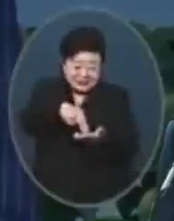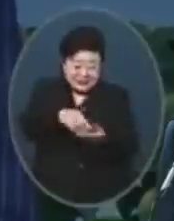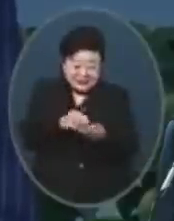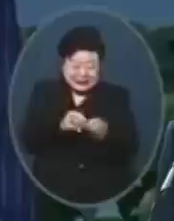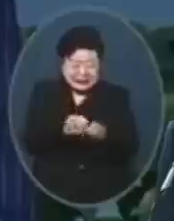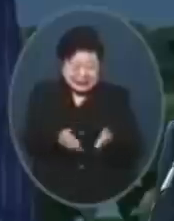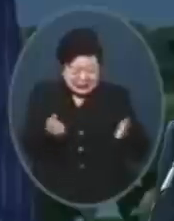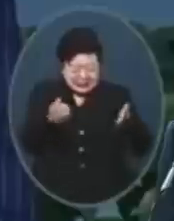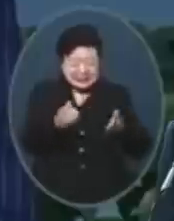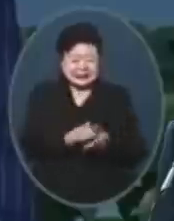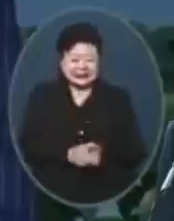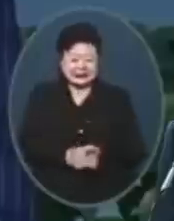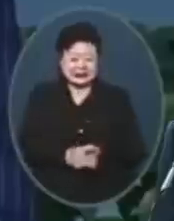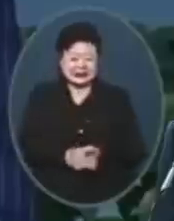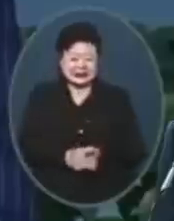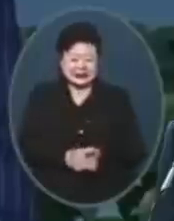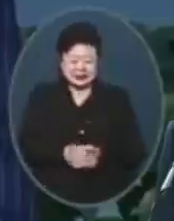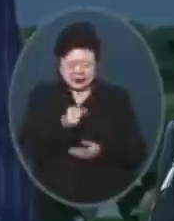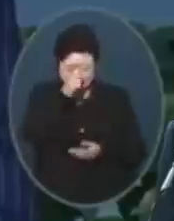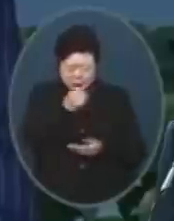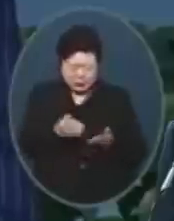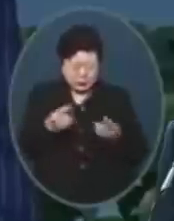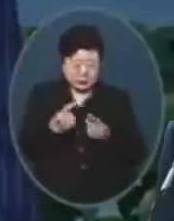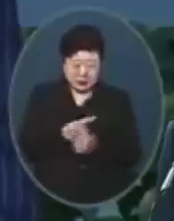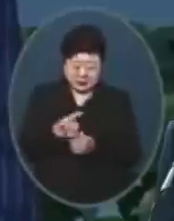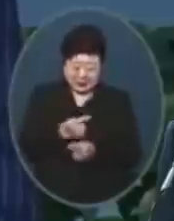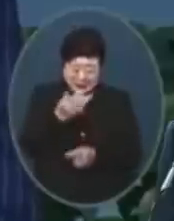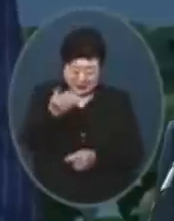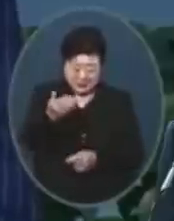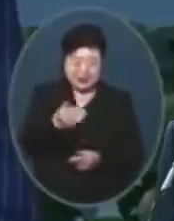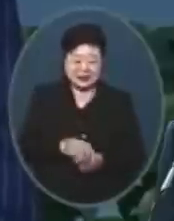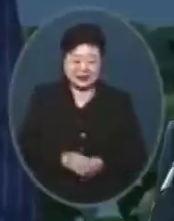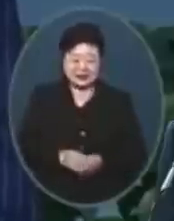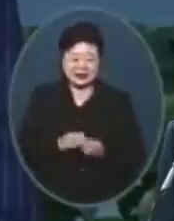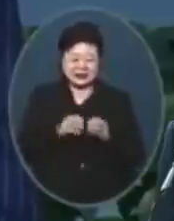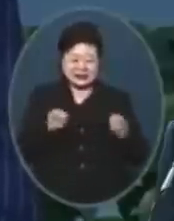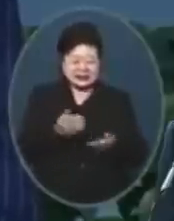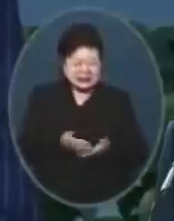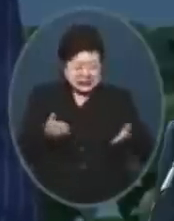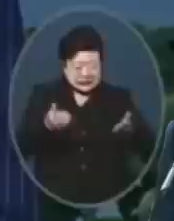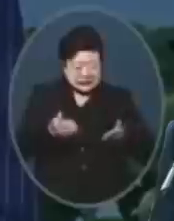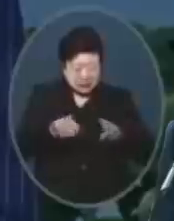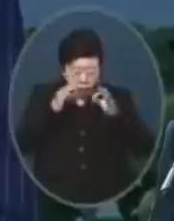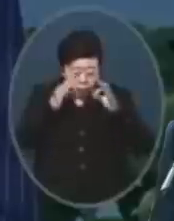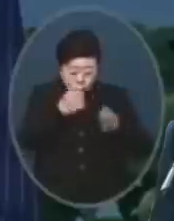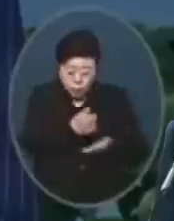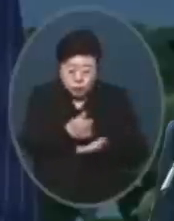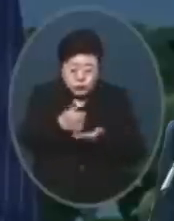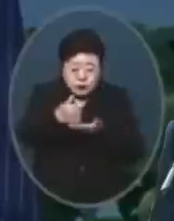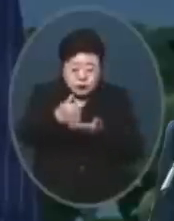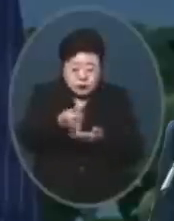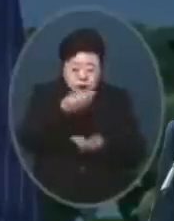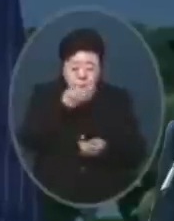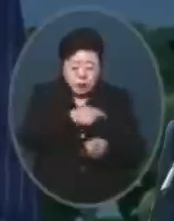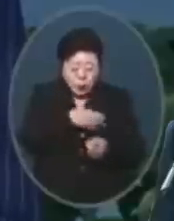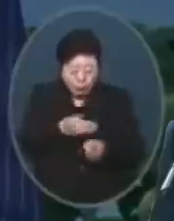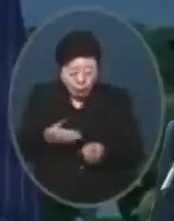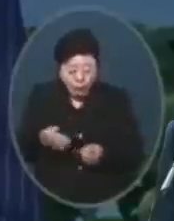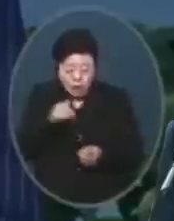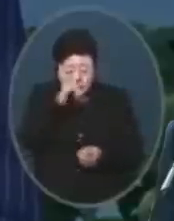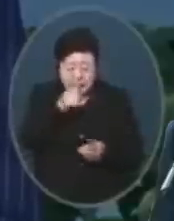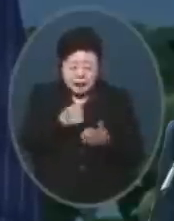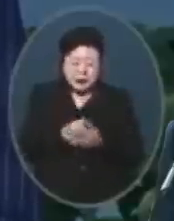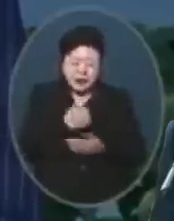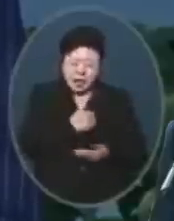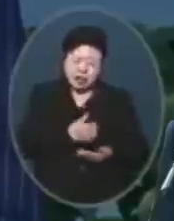질그릇이 황금그릇이 되는 것입니다. 질그릇을 들여다보고 주님 봉헌을 하셨으니